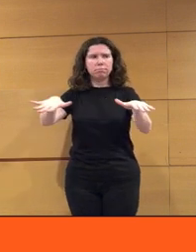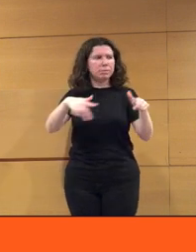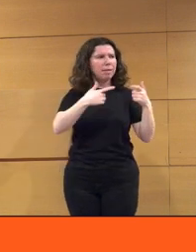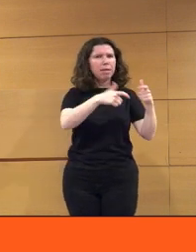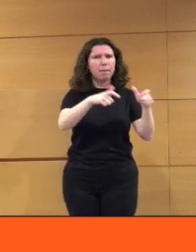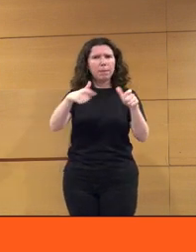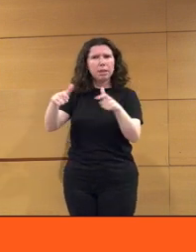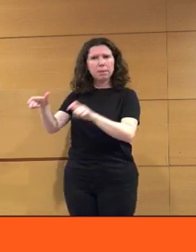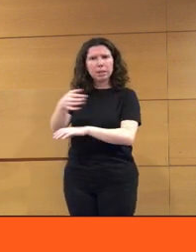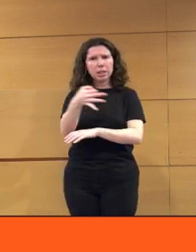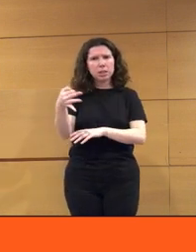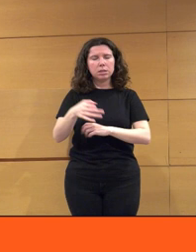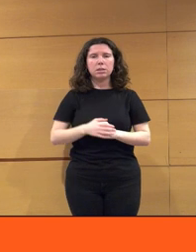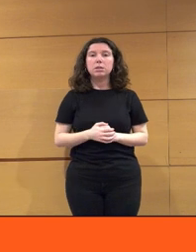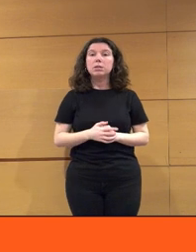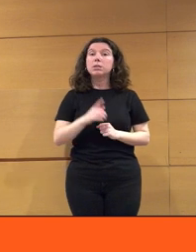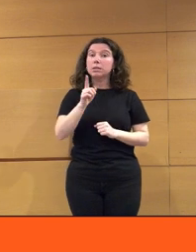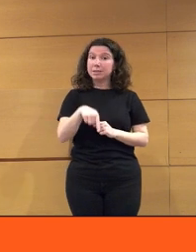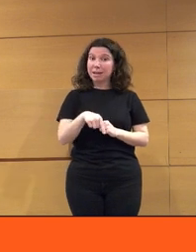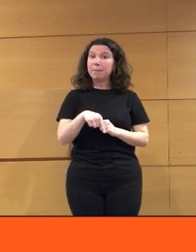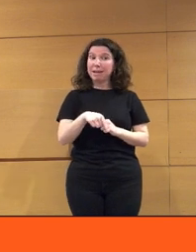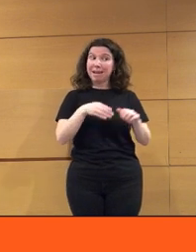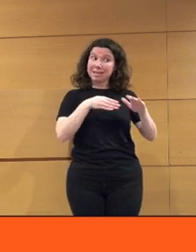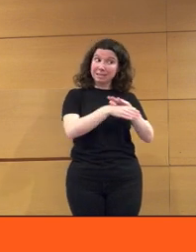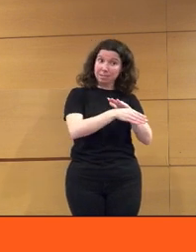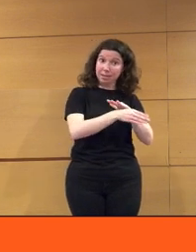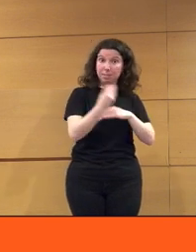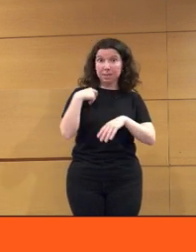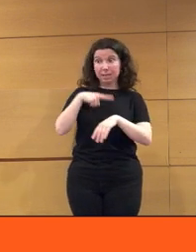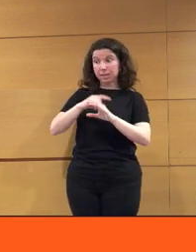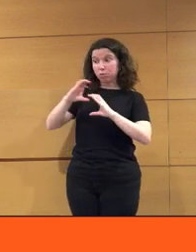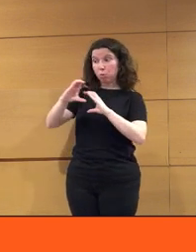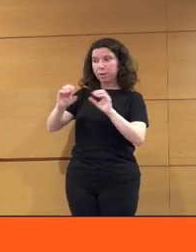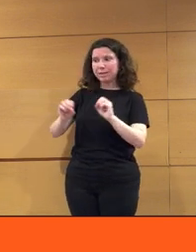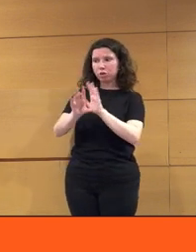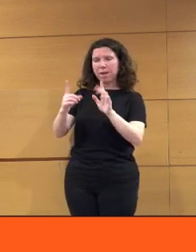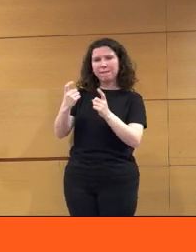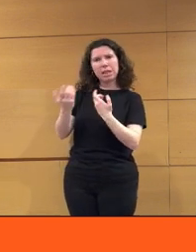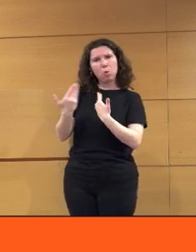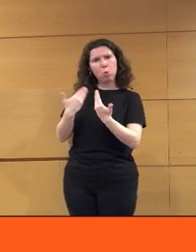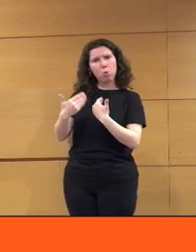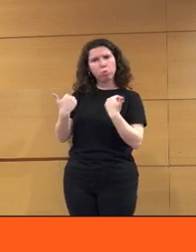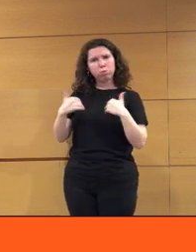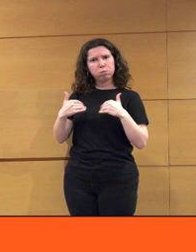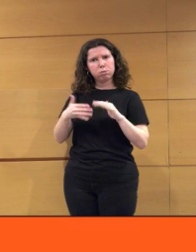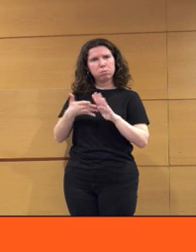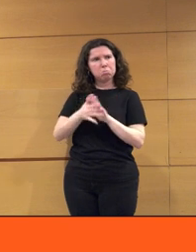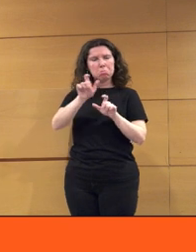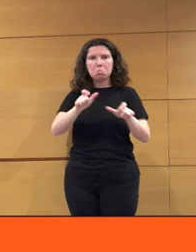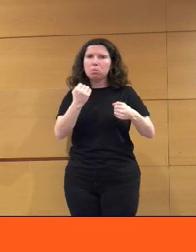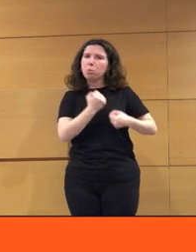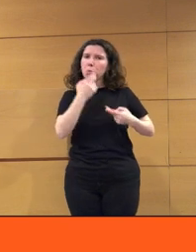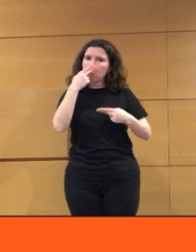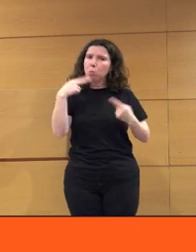departaments. Igual que l'accessibilitat, en comunicació clara necessitem molta formació perquè els empleats públics